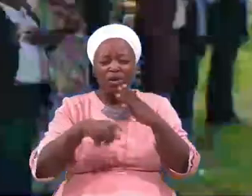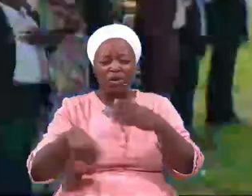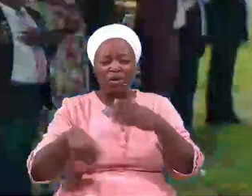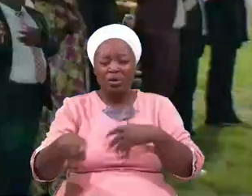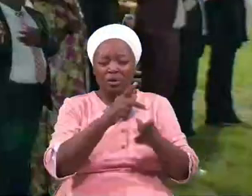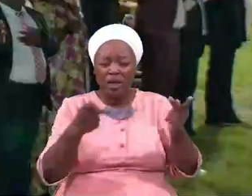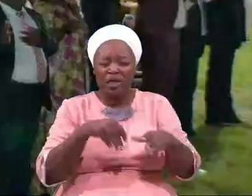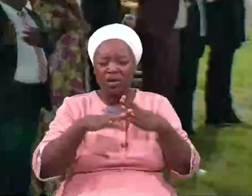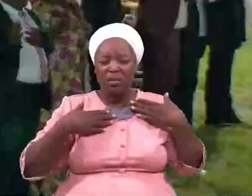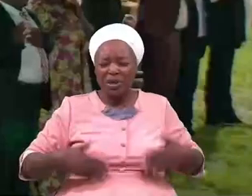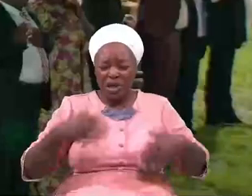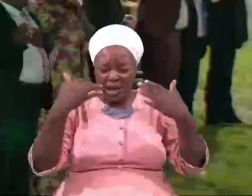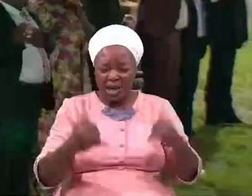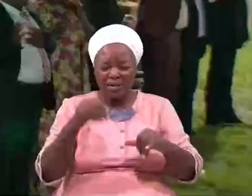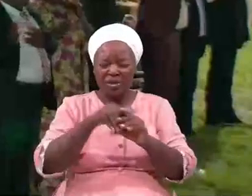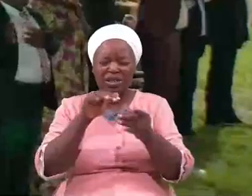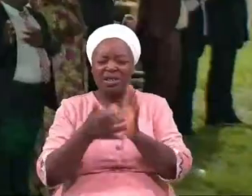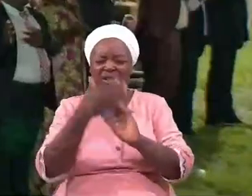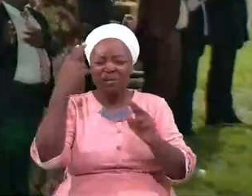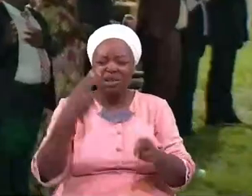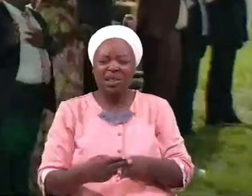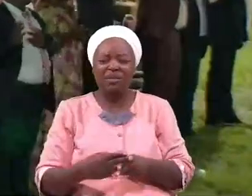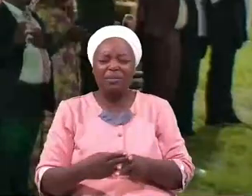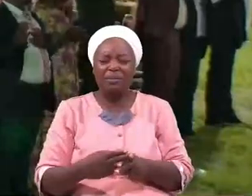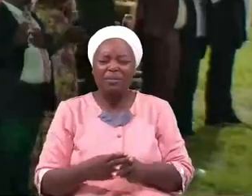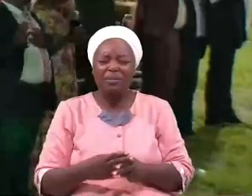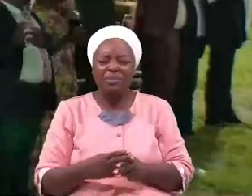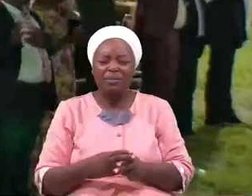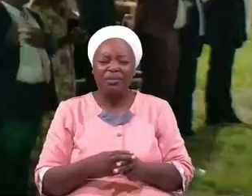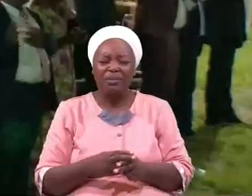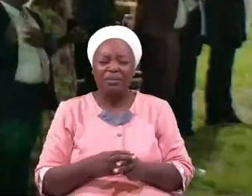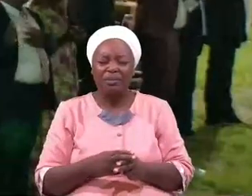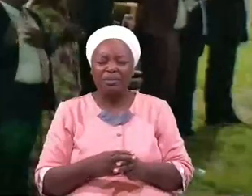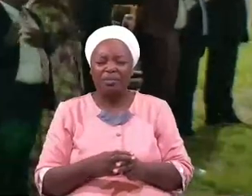que la vie rentre dans ces sujets morts dans votre corps maintenant.